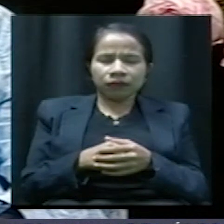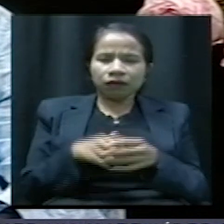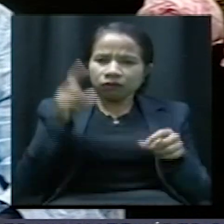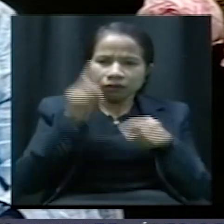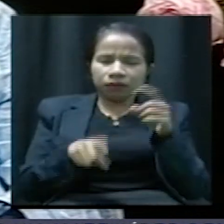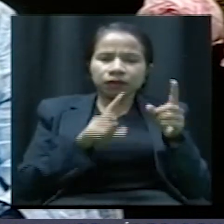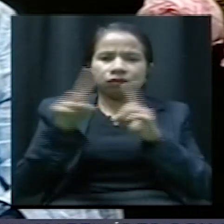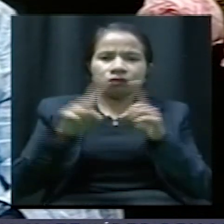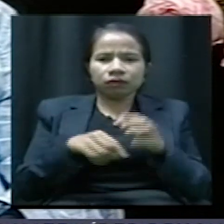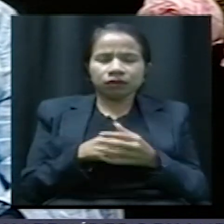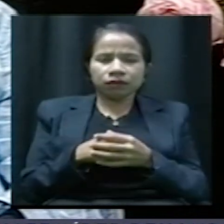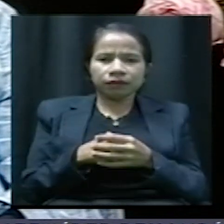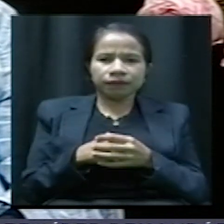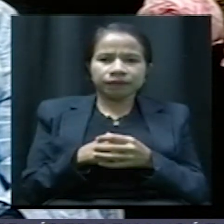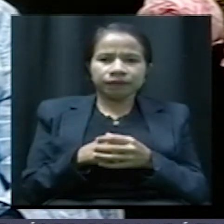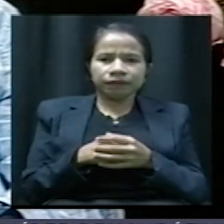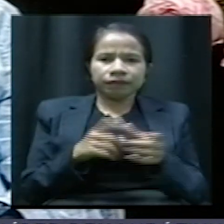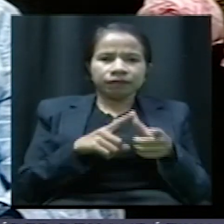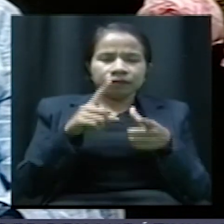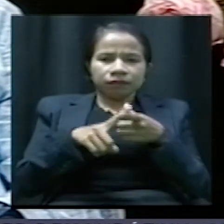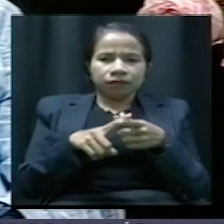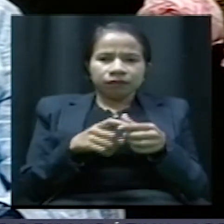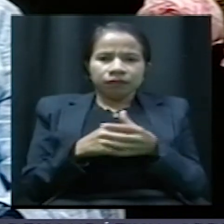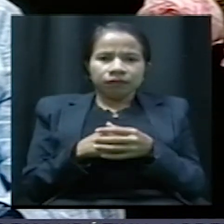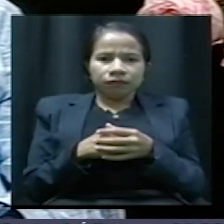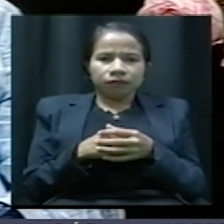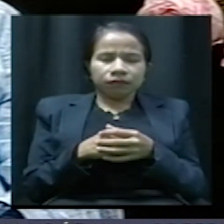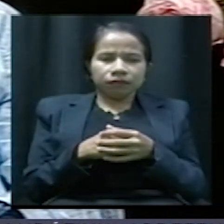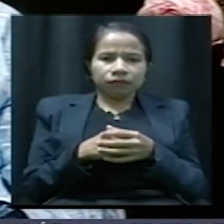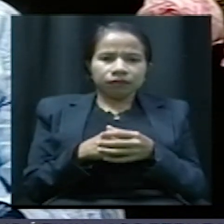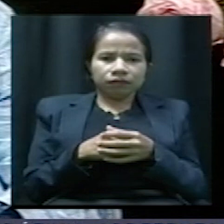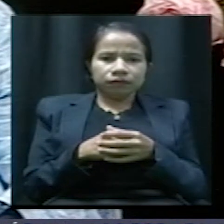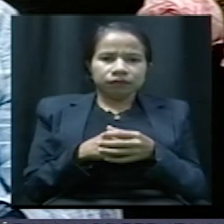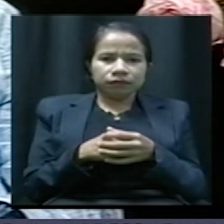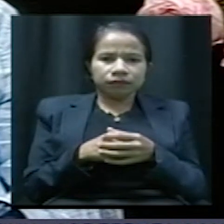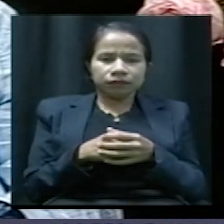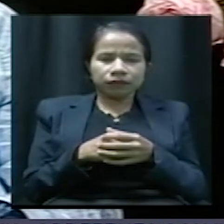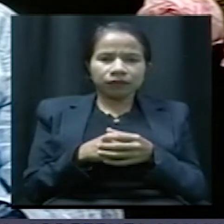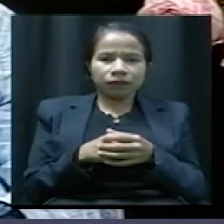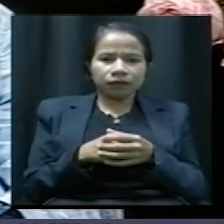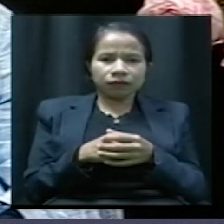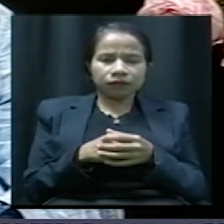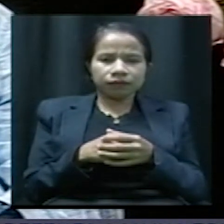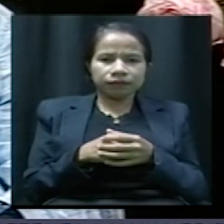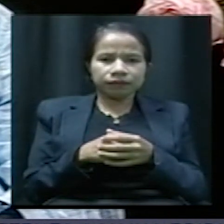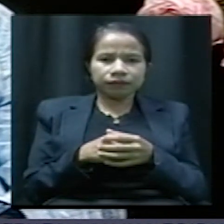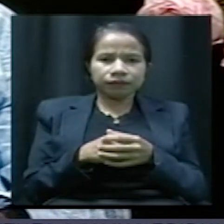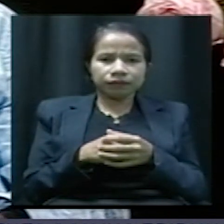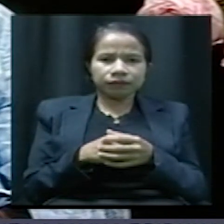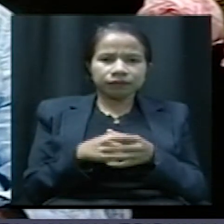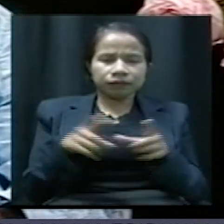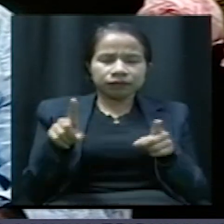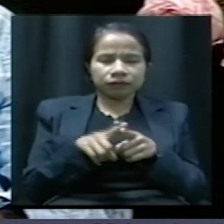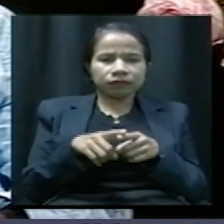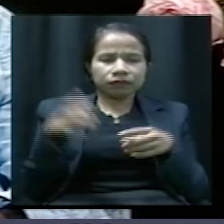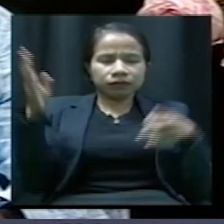insa nia bela kuliah jadi depois ema ida nia sang buat nia sang questão buat nia complicado los buat nia sang